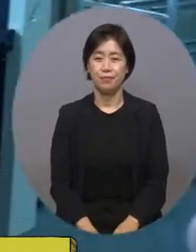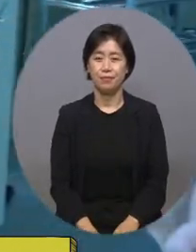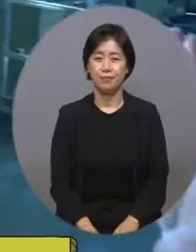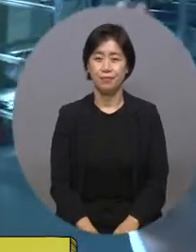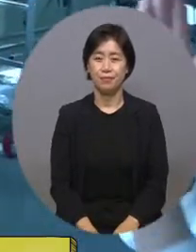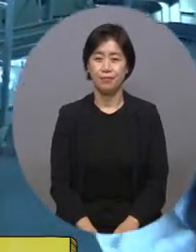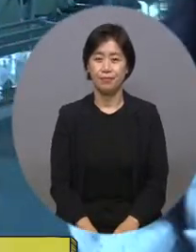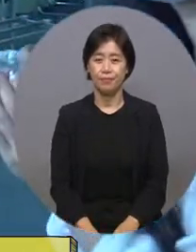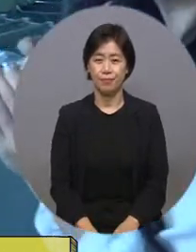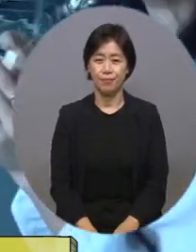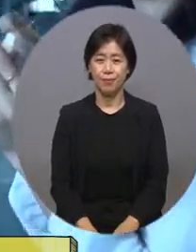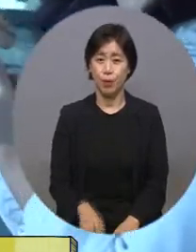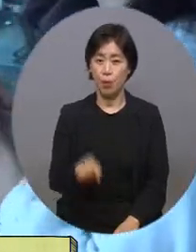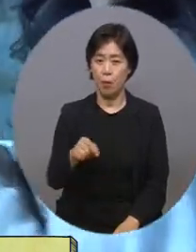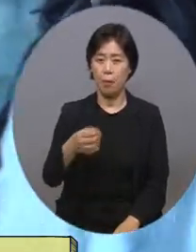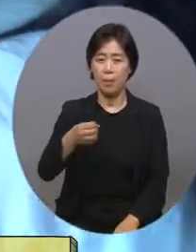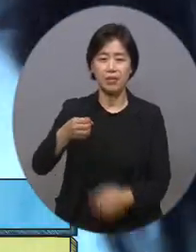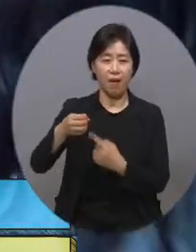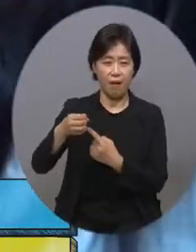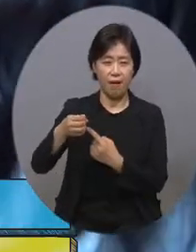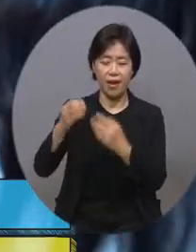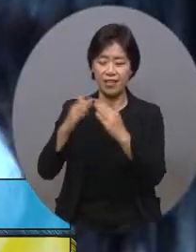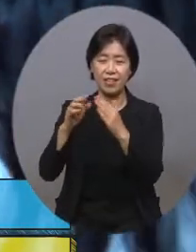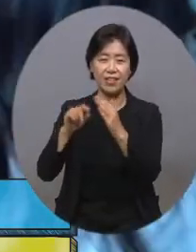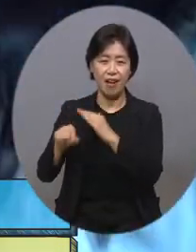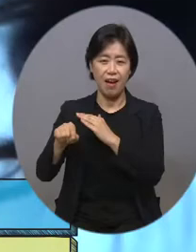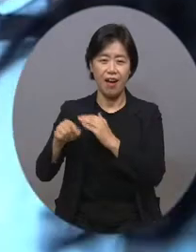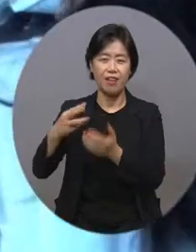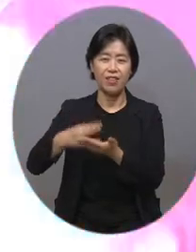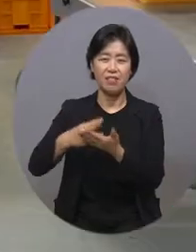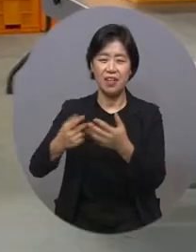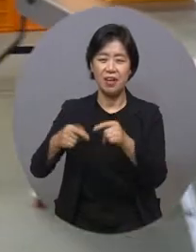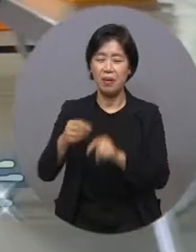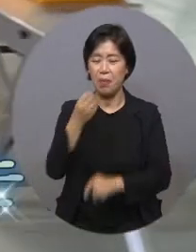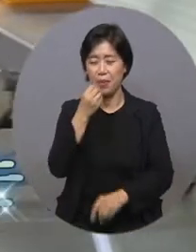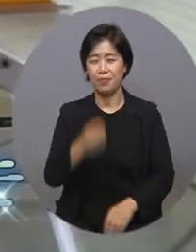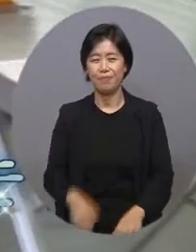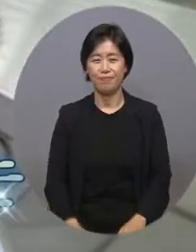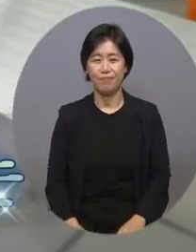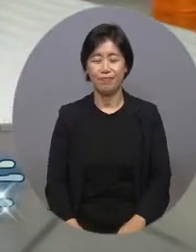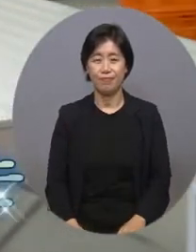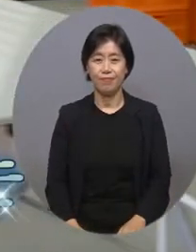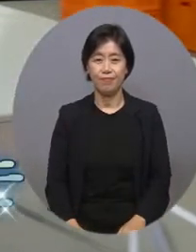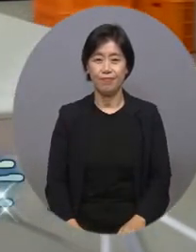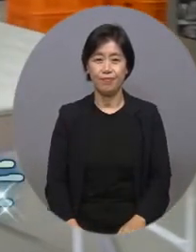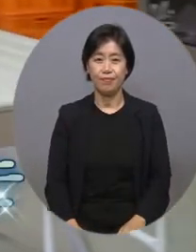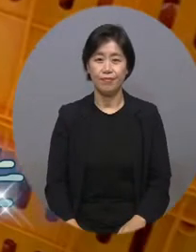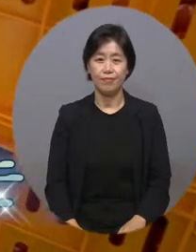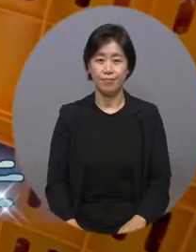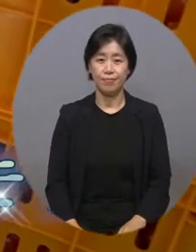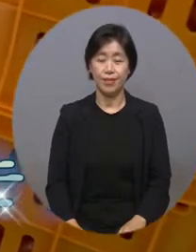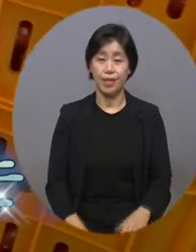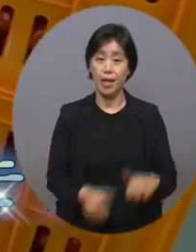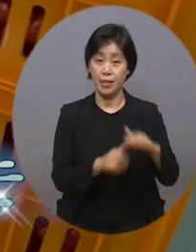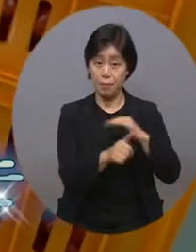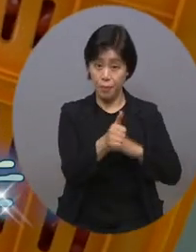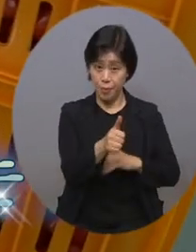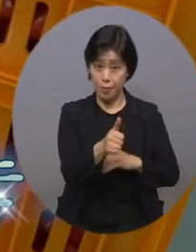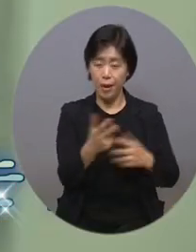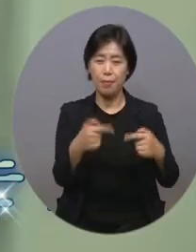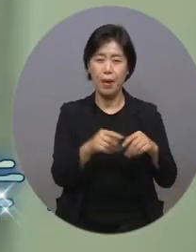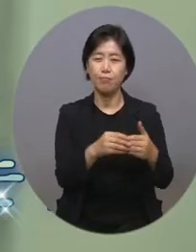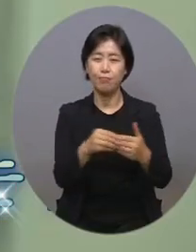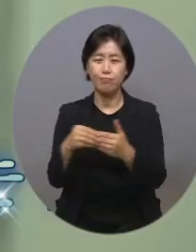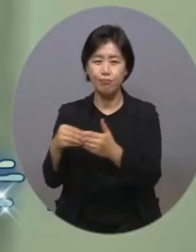꿀팁 돼지고기랑 같이 구워 먹어보도록 하겠습니다. 네. 푸름의 여주팜 대표님의 안내로 저희는 포장